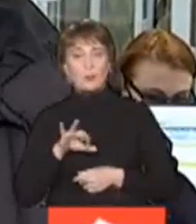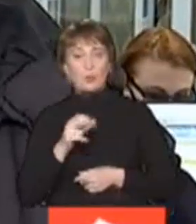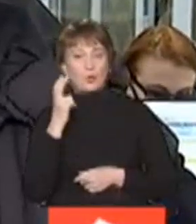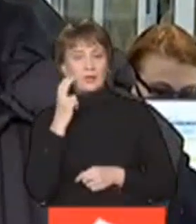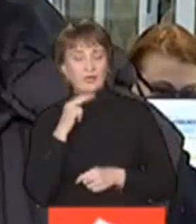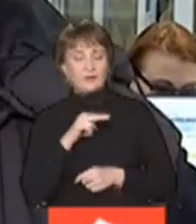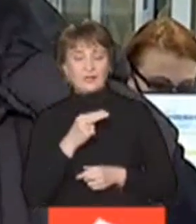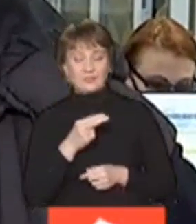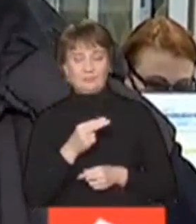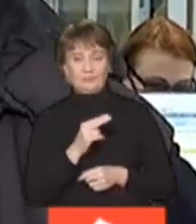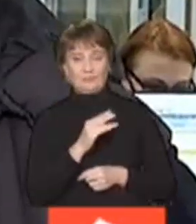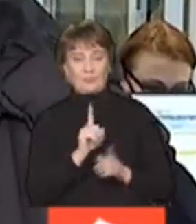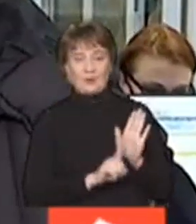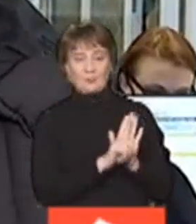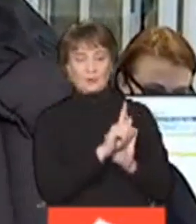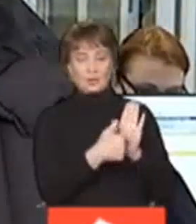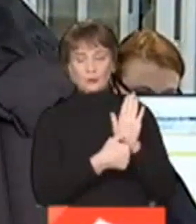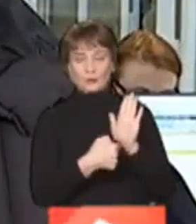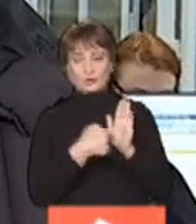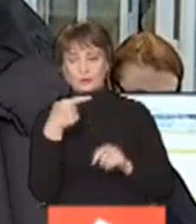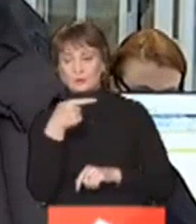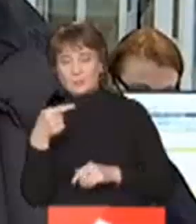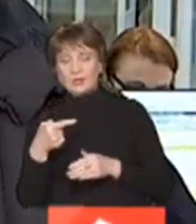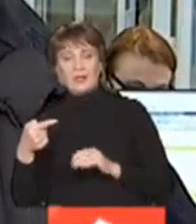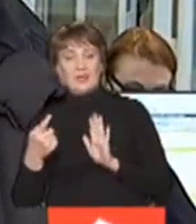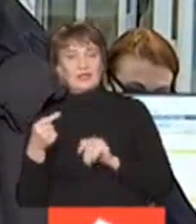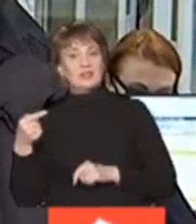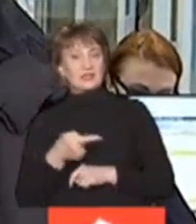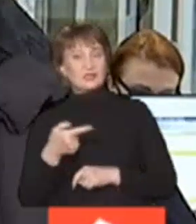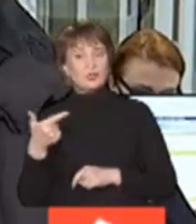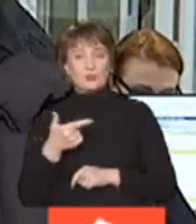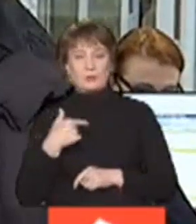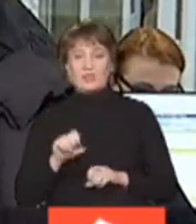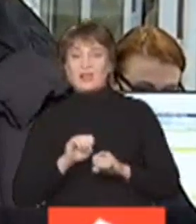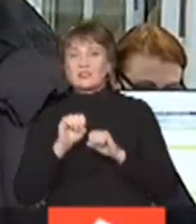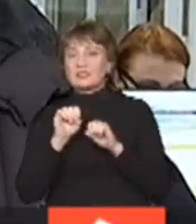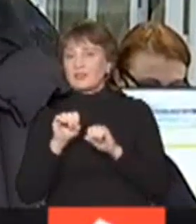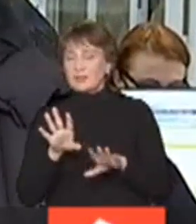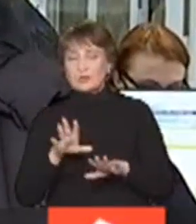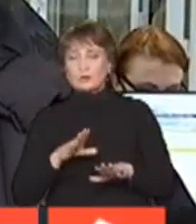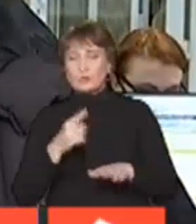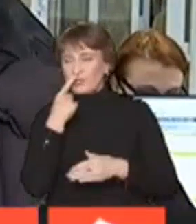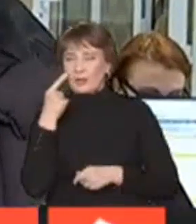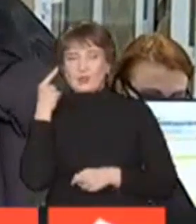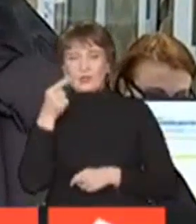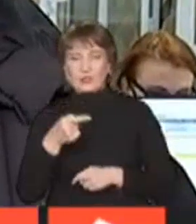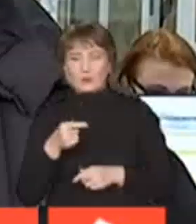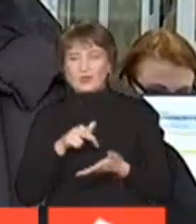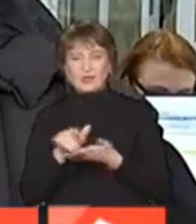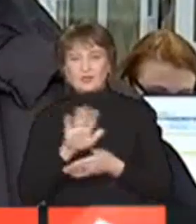від 600 гривен до 2000 приблизно. Ну я здавав так, щоб далеко не добиратись, за